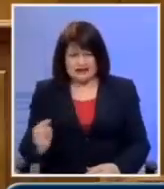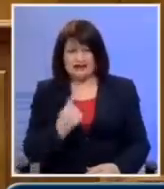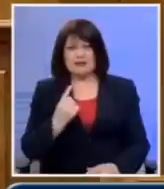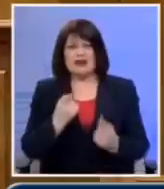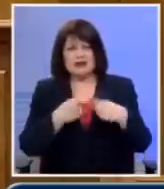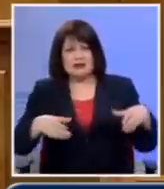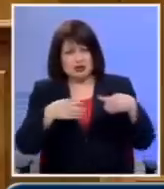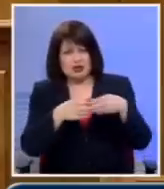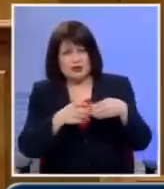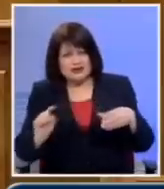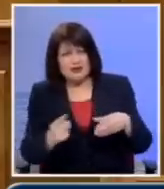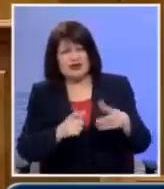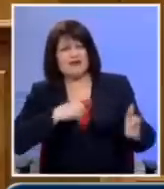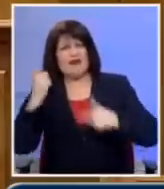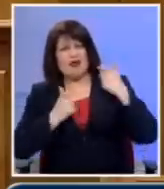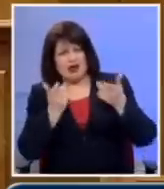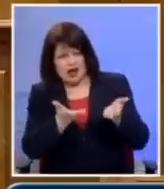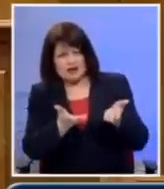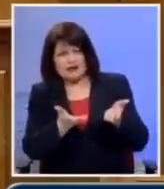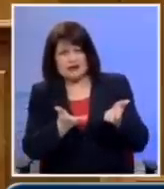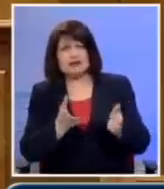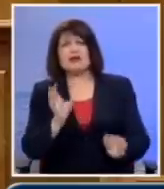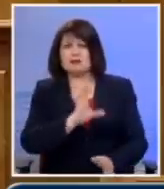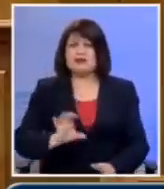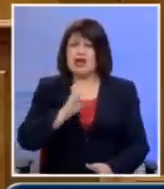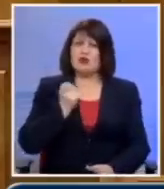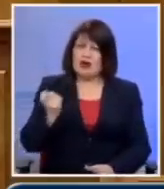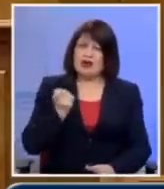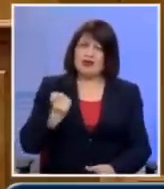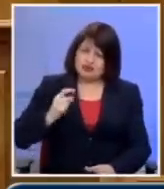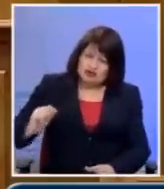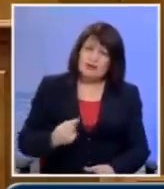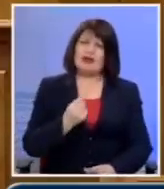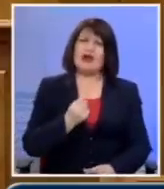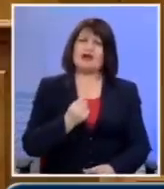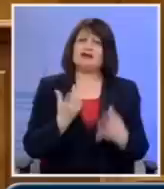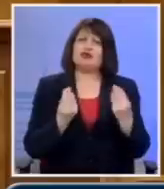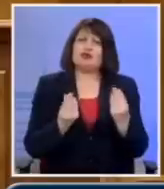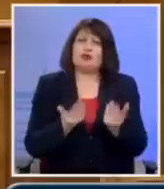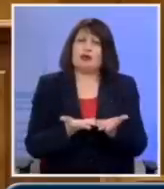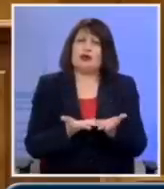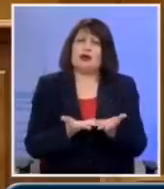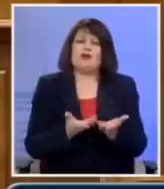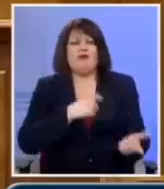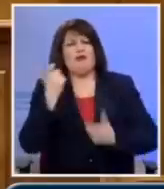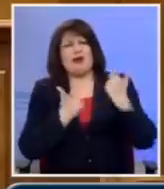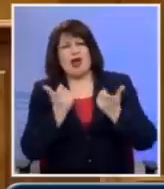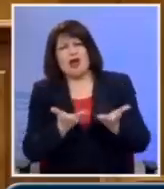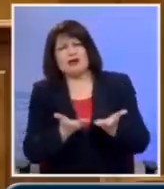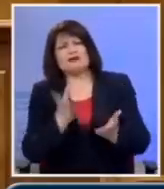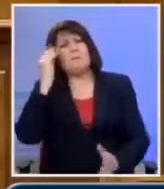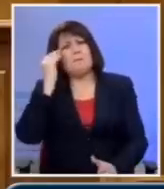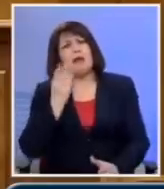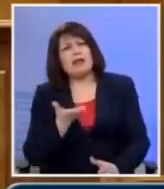Επιτροπή. Η Επιτροπή για την έρευνα του χρέους σας πείραξε τόσο πολύ που μάλιστα μαθαίνω